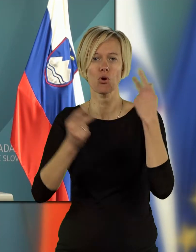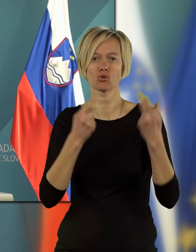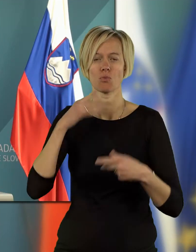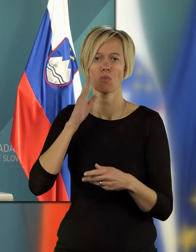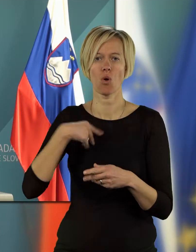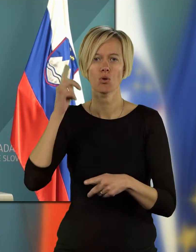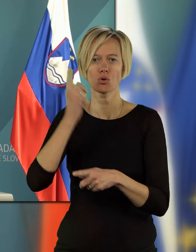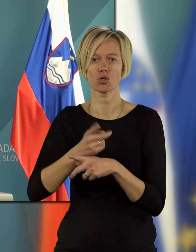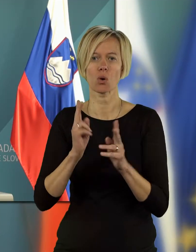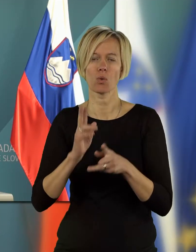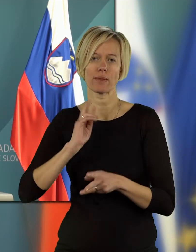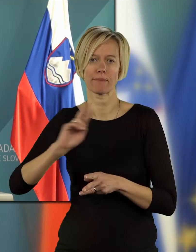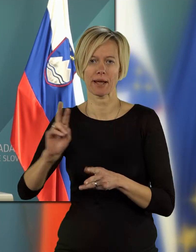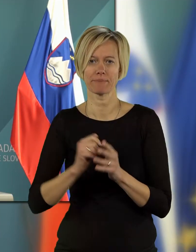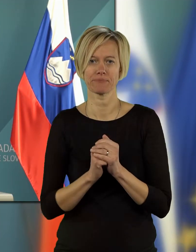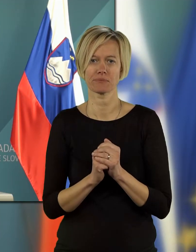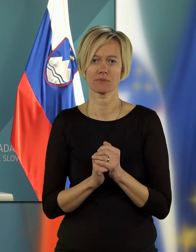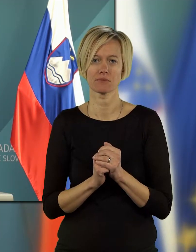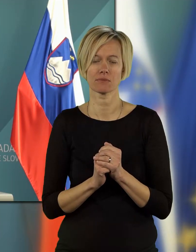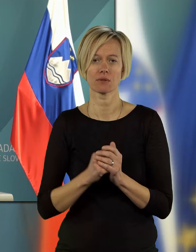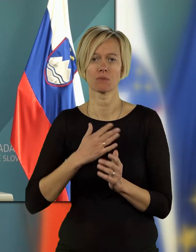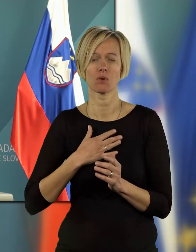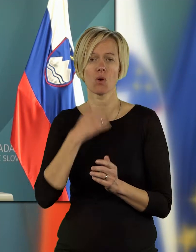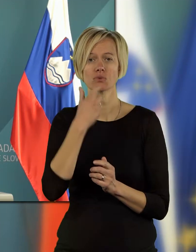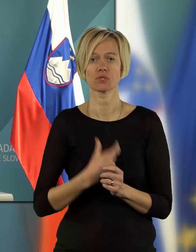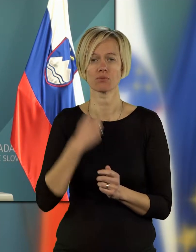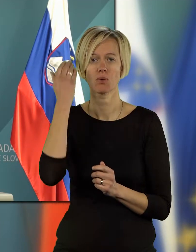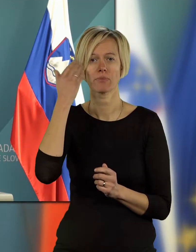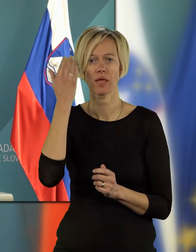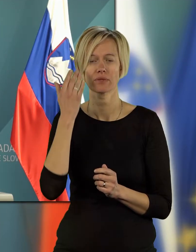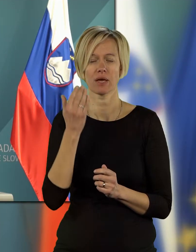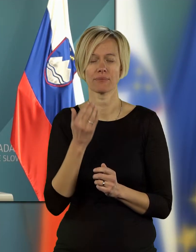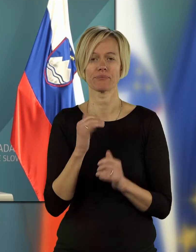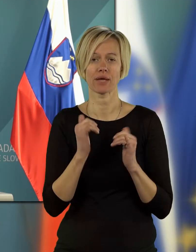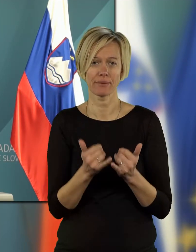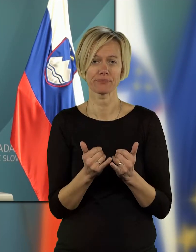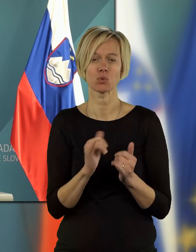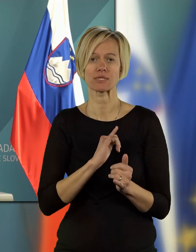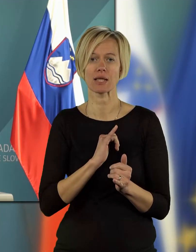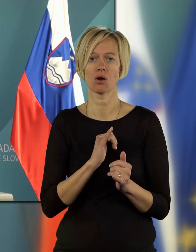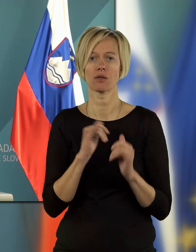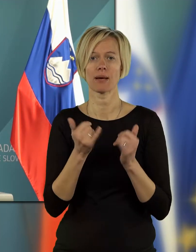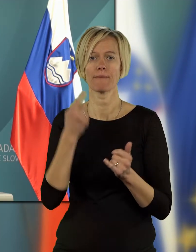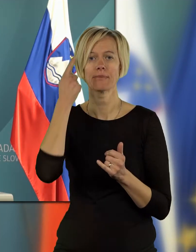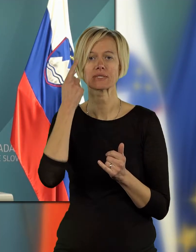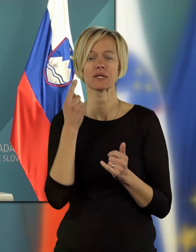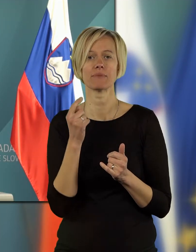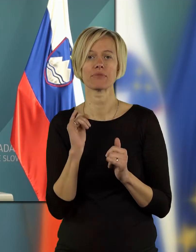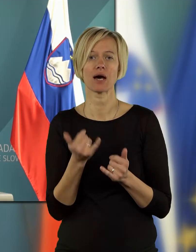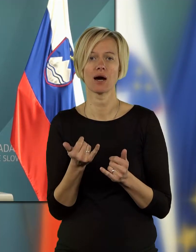proučitve odločili, kako naprej. Moje osebno mnenje pa je vseeno, da mislim,